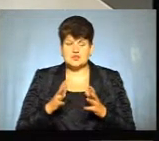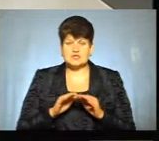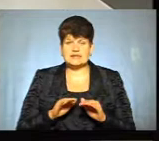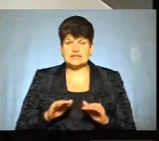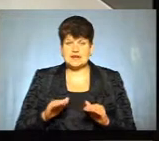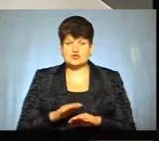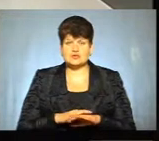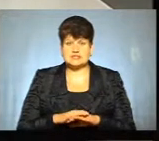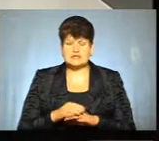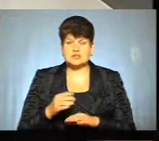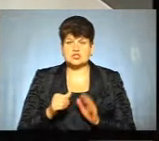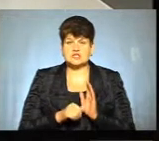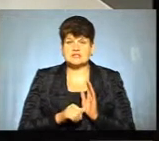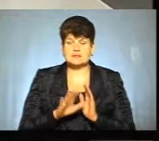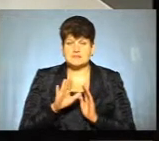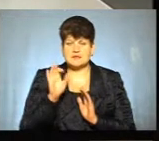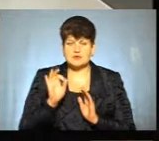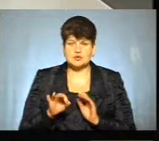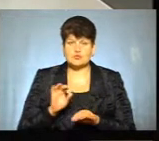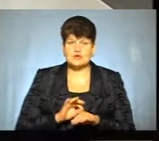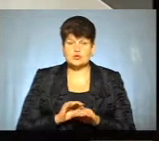населення, 65% хворіють дітки,